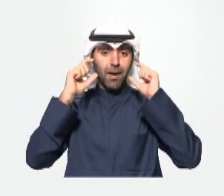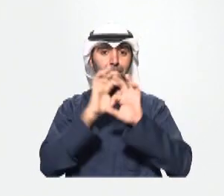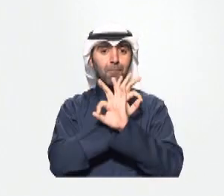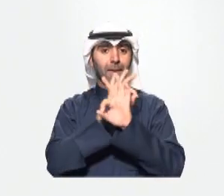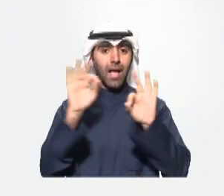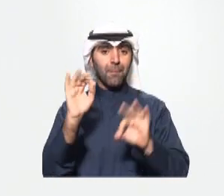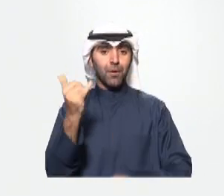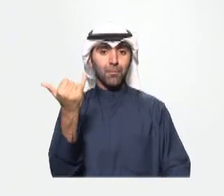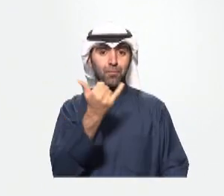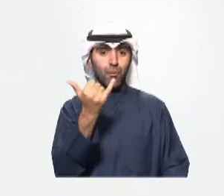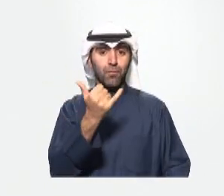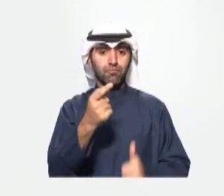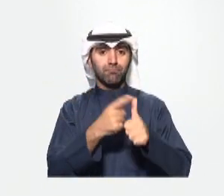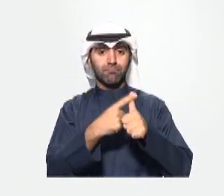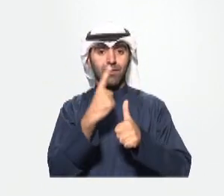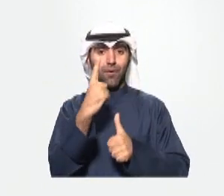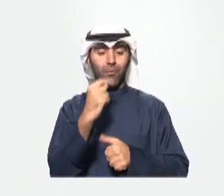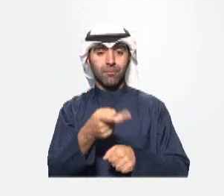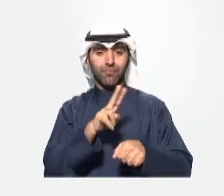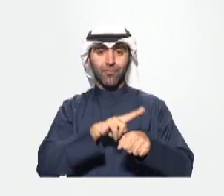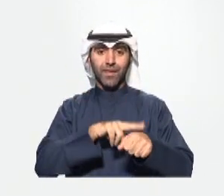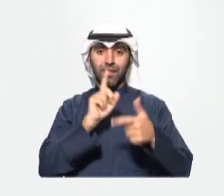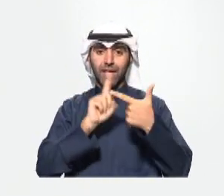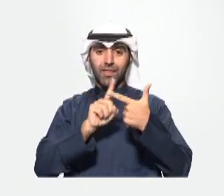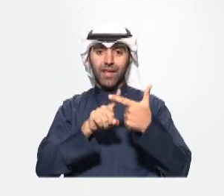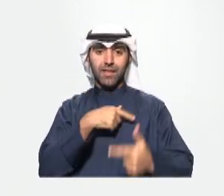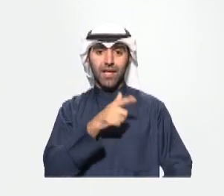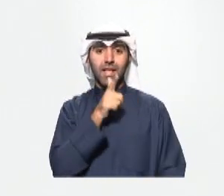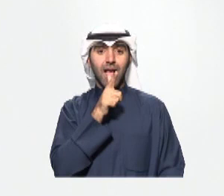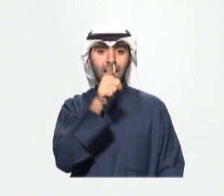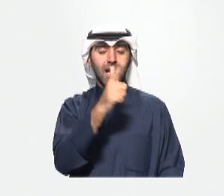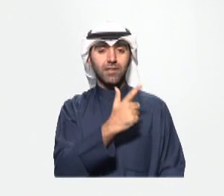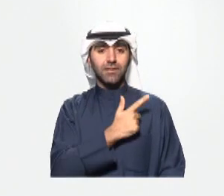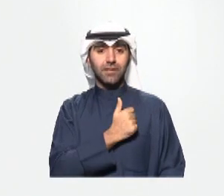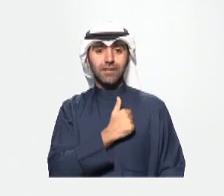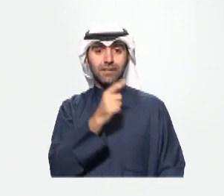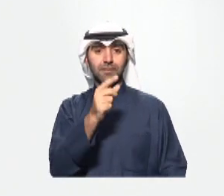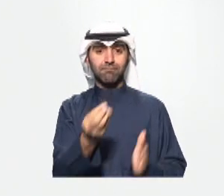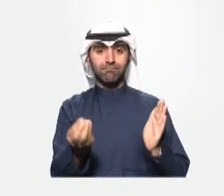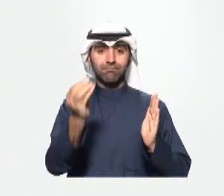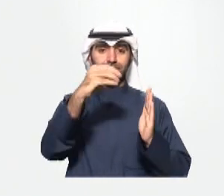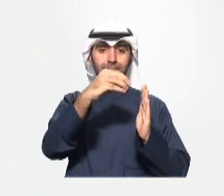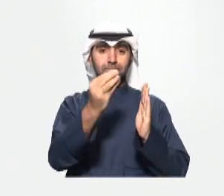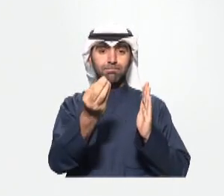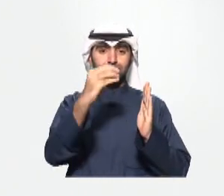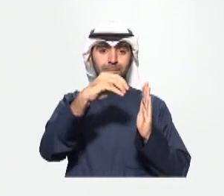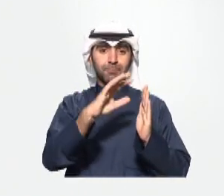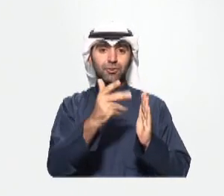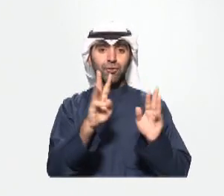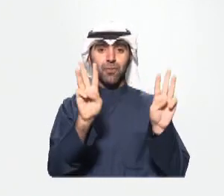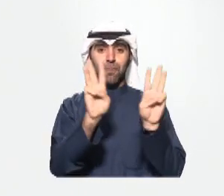الخط الآخر وهو المسارعة إلى التطعيم والتمنيع والتحصين لاستباق